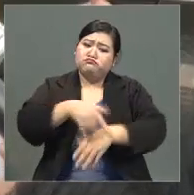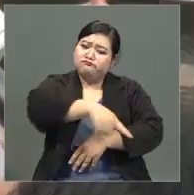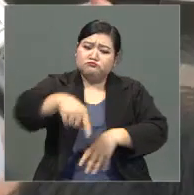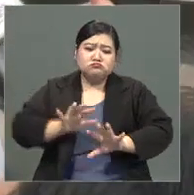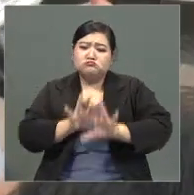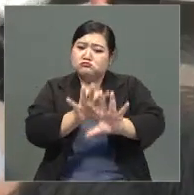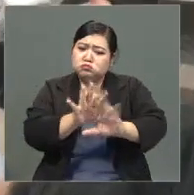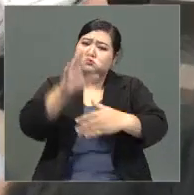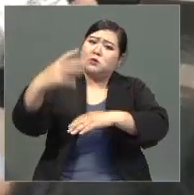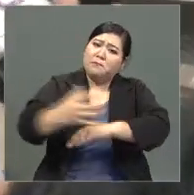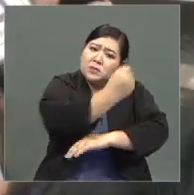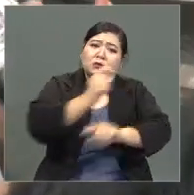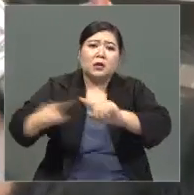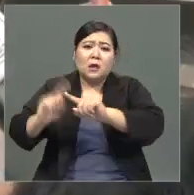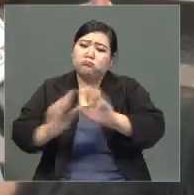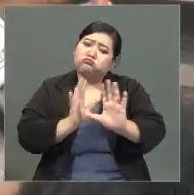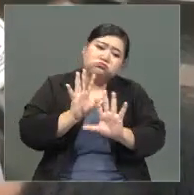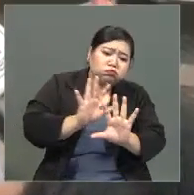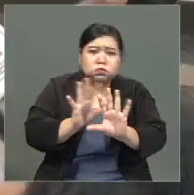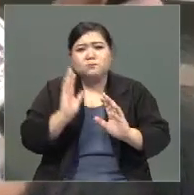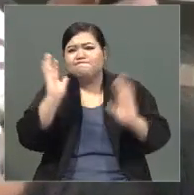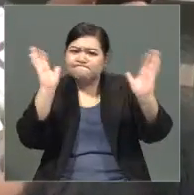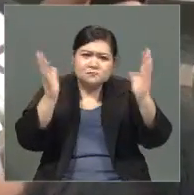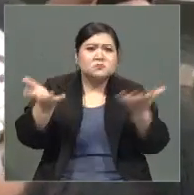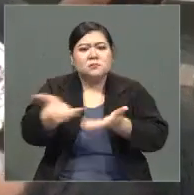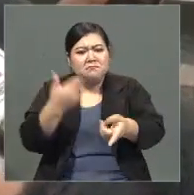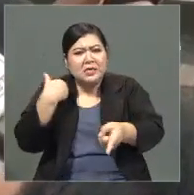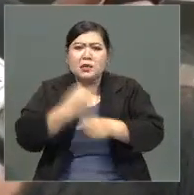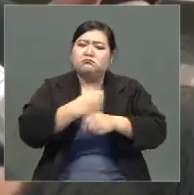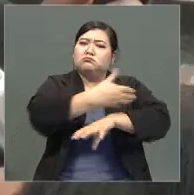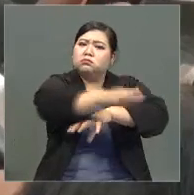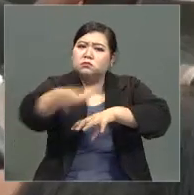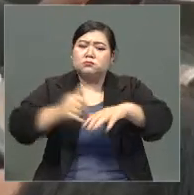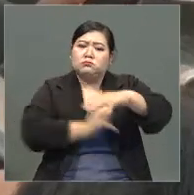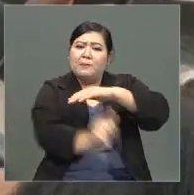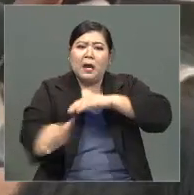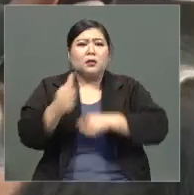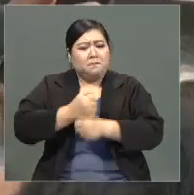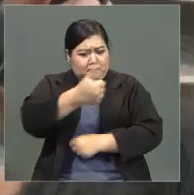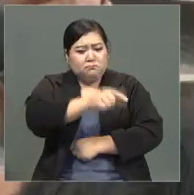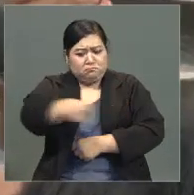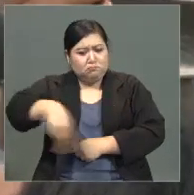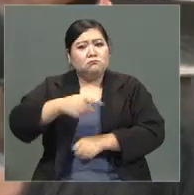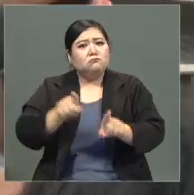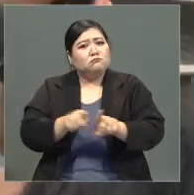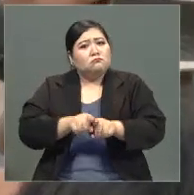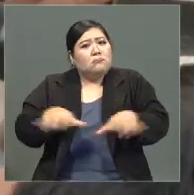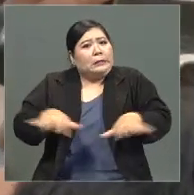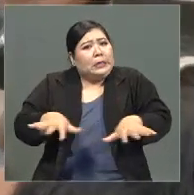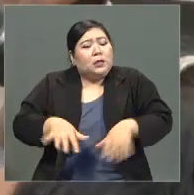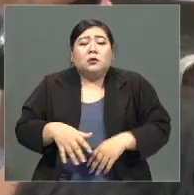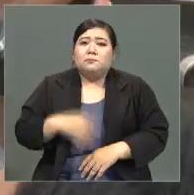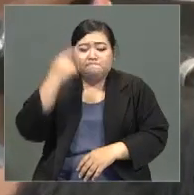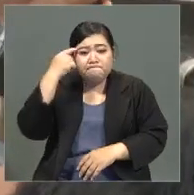พ.ร.บ.ชุมนุมสาธารณะนะครับเราทำอะไรได้ทุกอย่างนะครับเพียงแต่ว่าพ.ร.ก.ฉุกเฉินเนี่ยขอศบค.